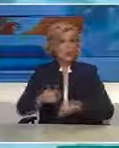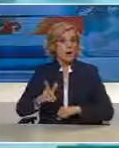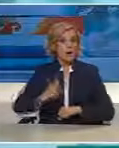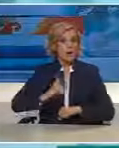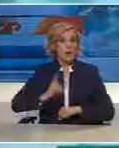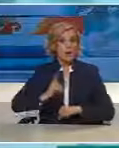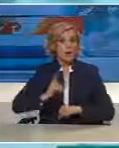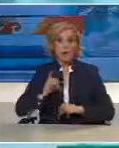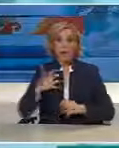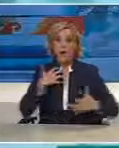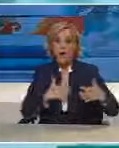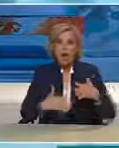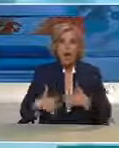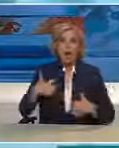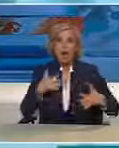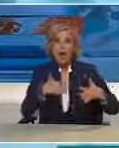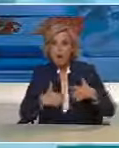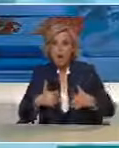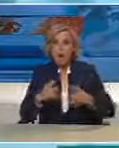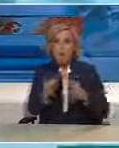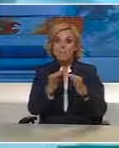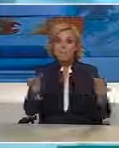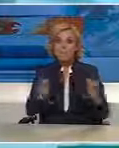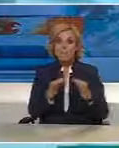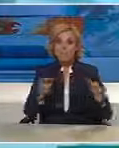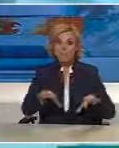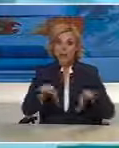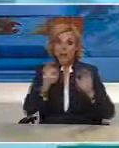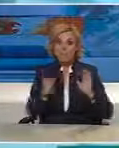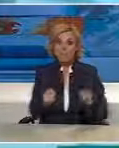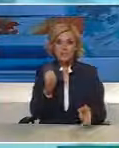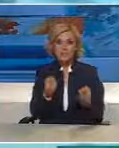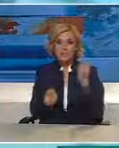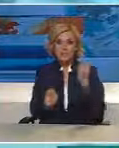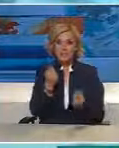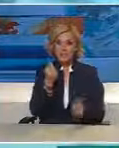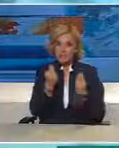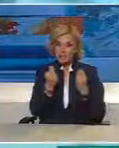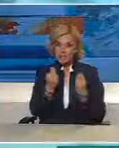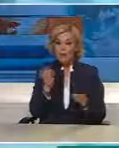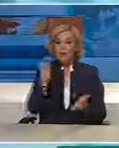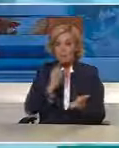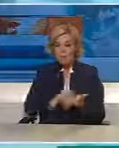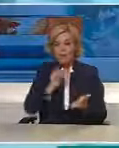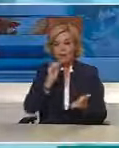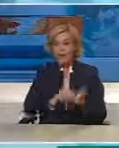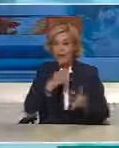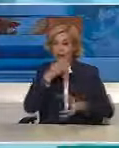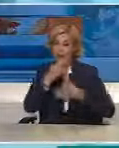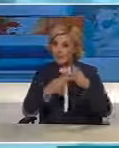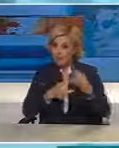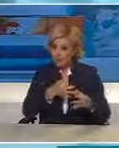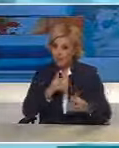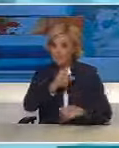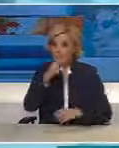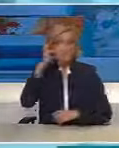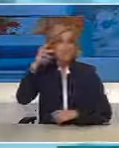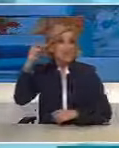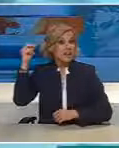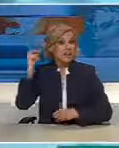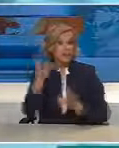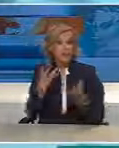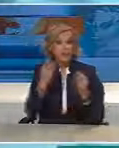την έναρξη της συζήτησης σύντομα για την όποια σταδιακή άρση των μέτρων. Και αυτό γιατί, όπως επαναλαμβάνουμε συχνά, ό,τι έχουμε πετύχει μπορεί πολύ